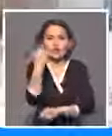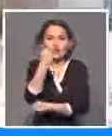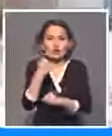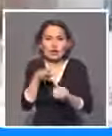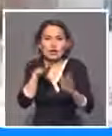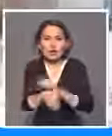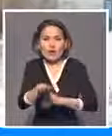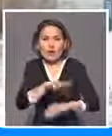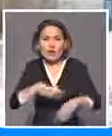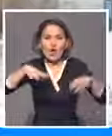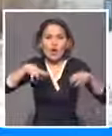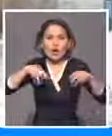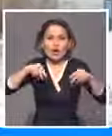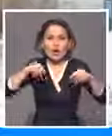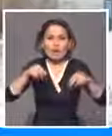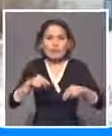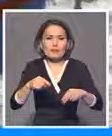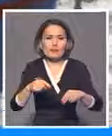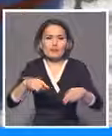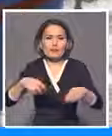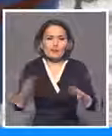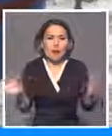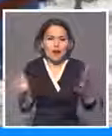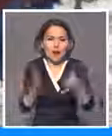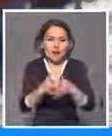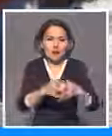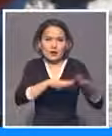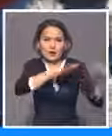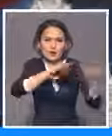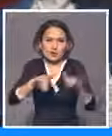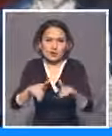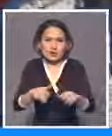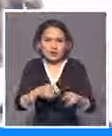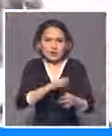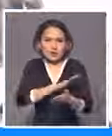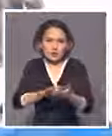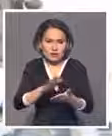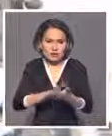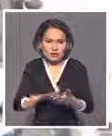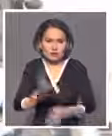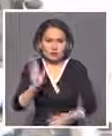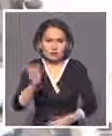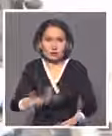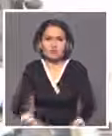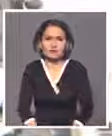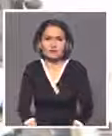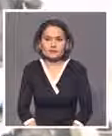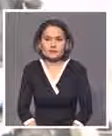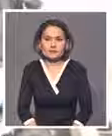жұмылдырылды. Олар құм мен тұз араласқан қоспаны ең қауіпті жерлерге сеуіп жатыр. 14-15 шағын ауданның